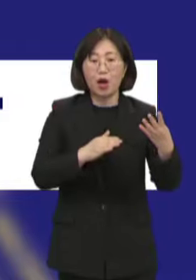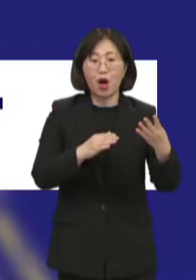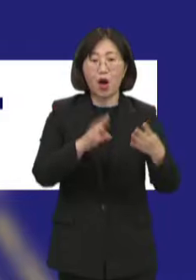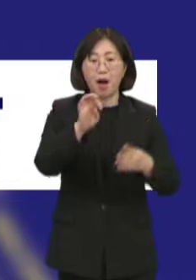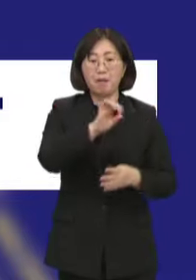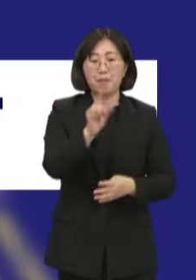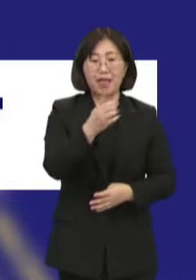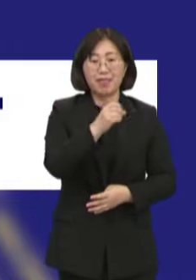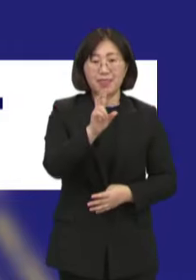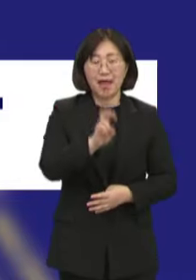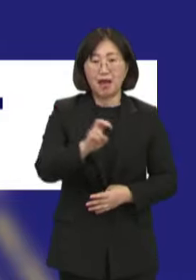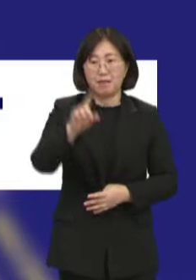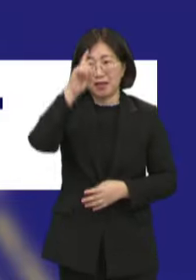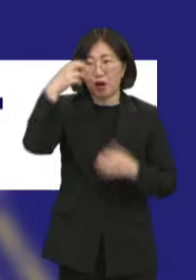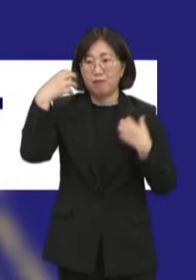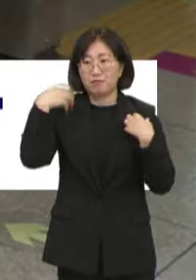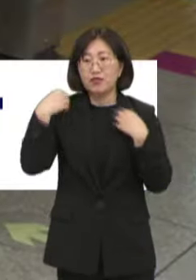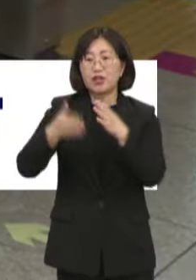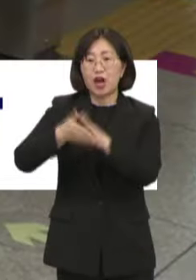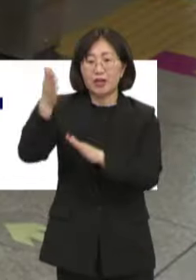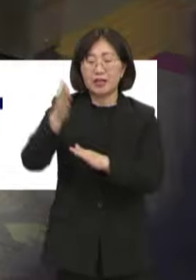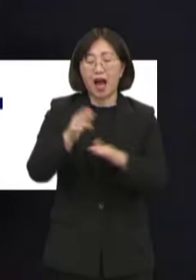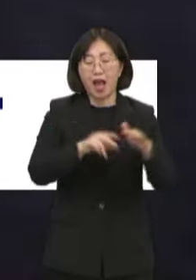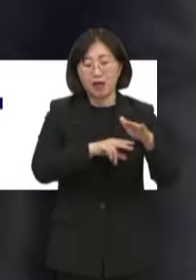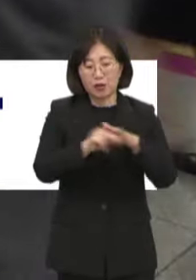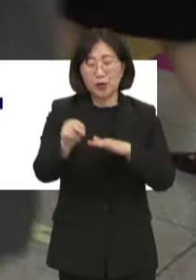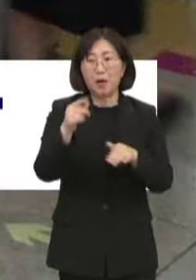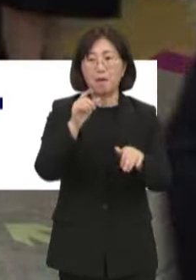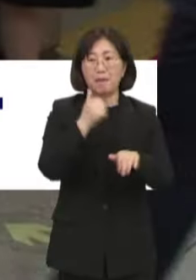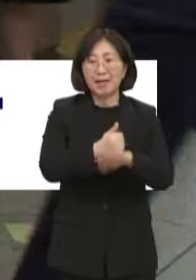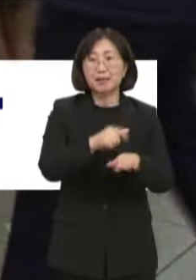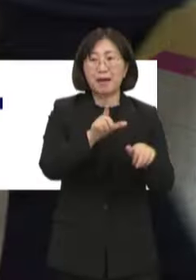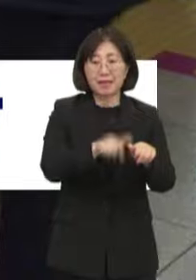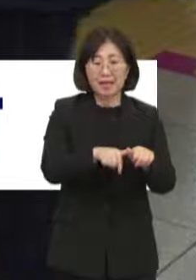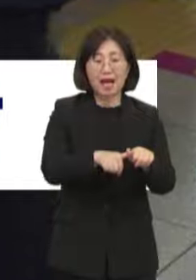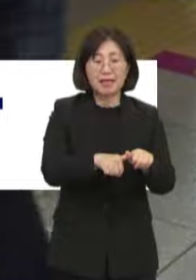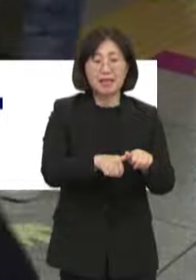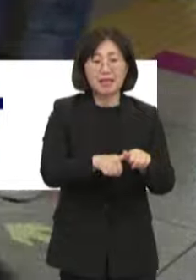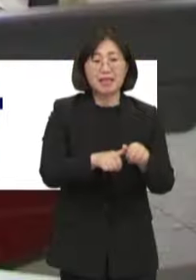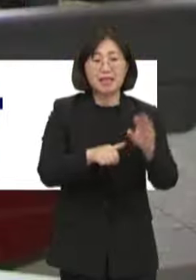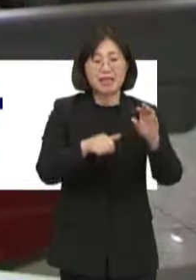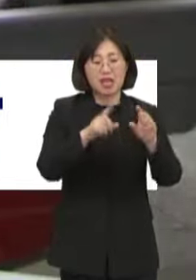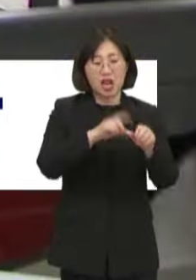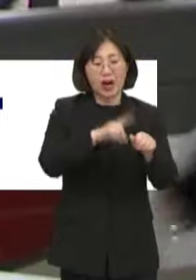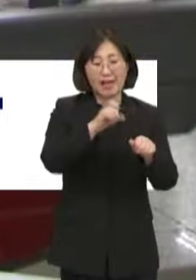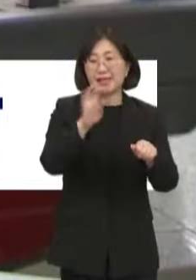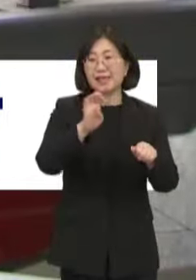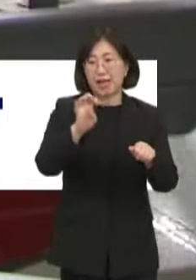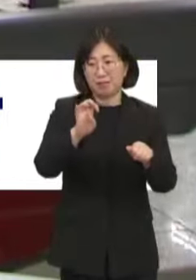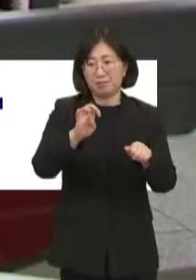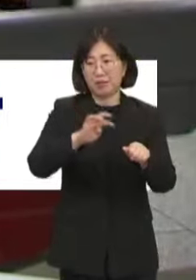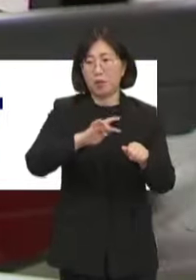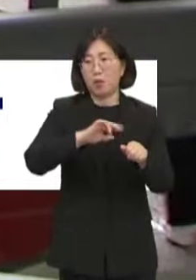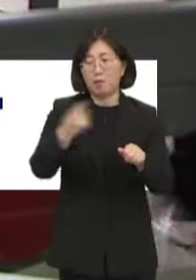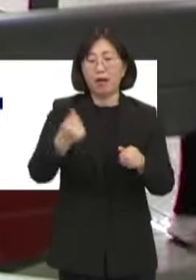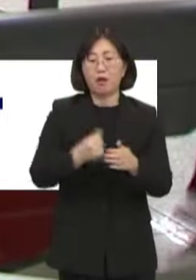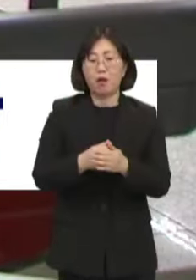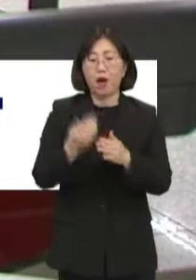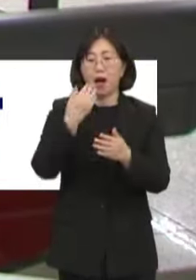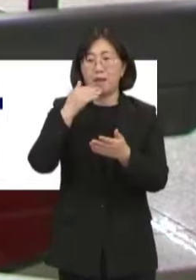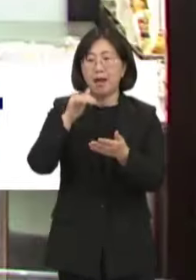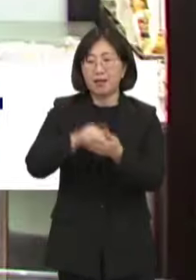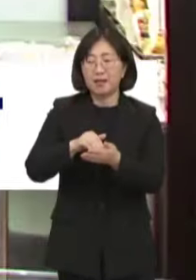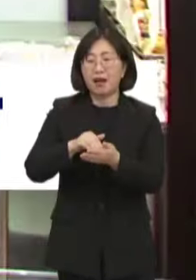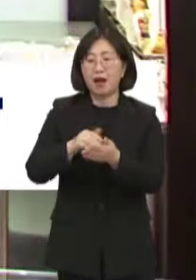파남에서 출발해 정부청사역까지 운행하던 기존 막차의 출발 시각을 밤 11시 40분으로 조정해 반성역까지